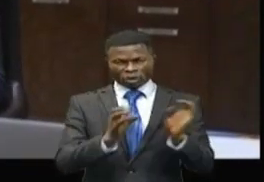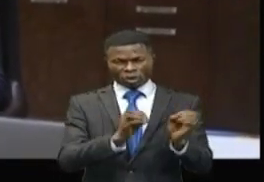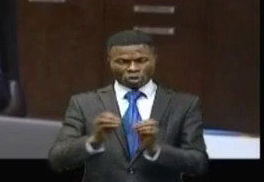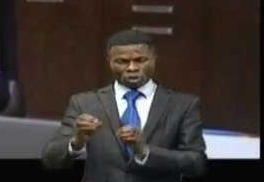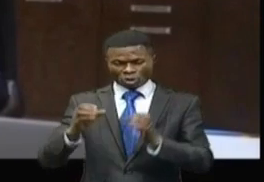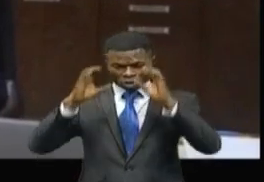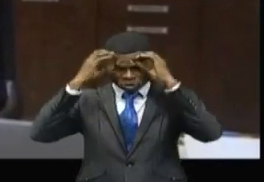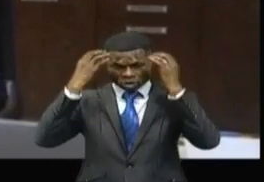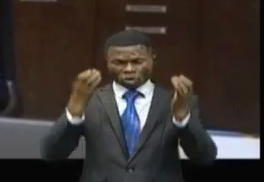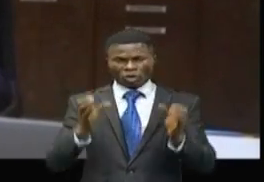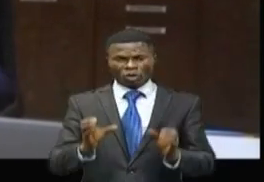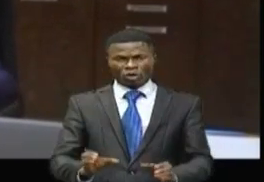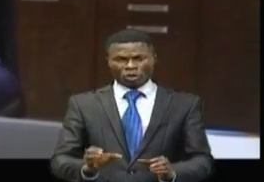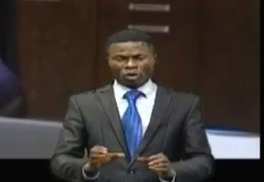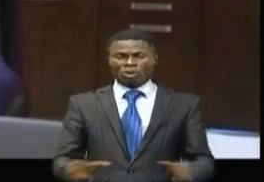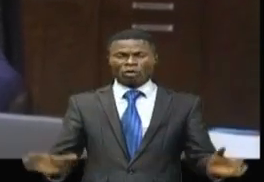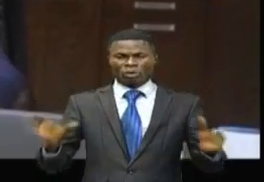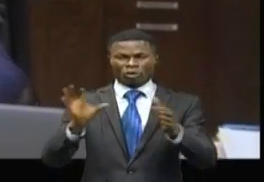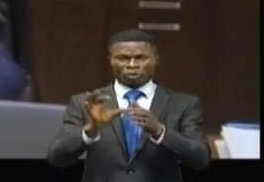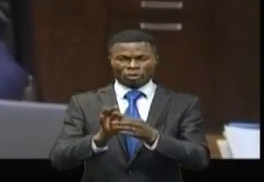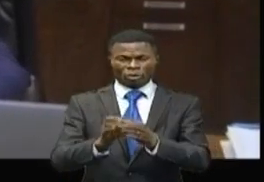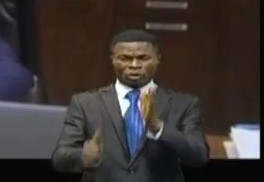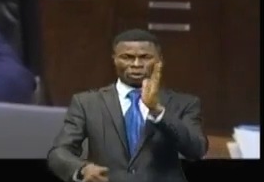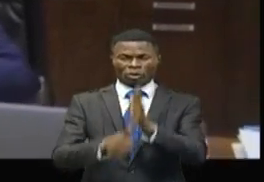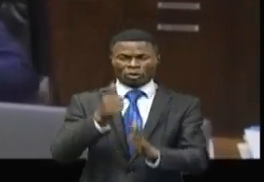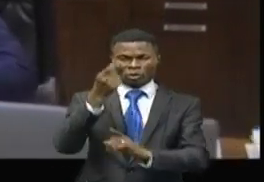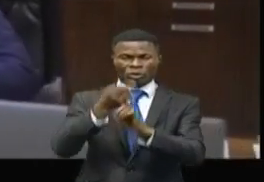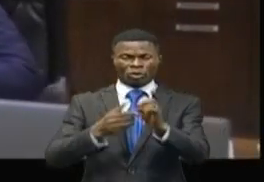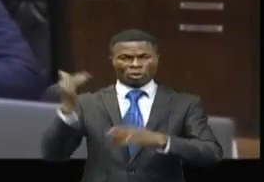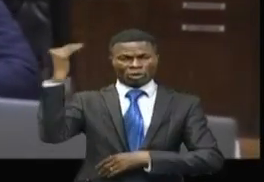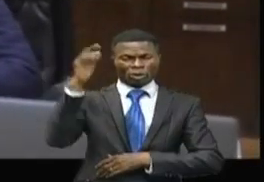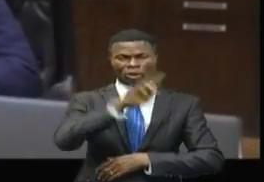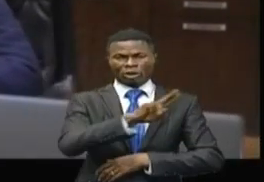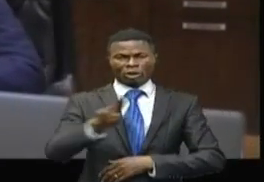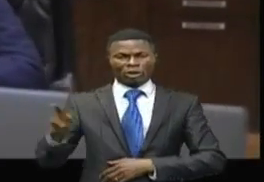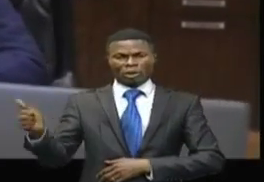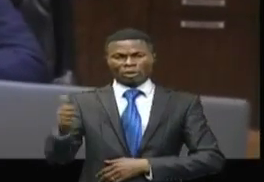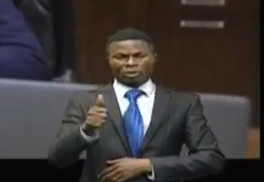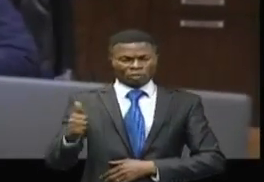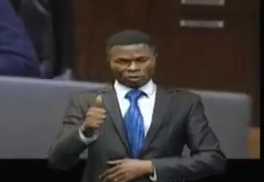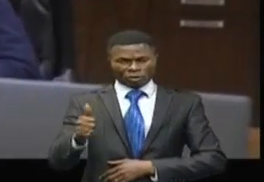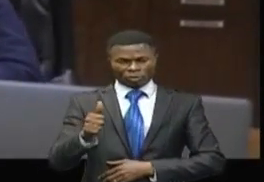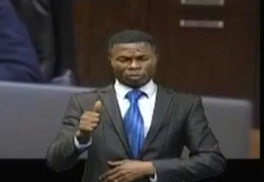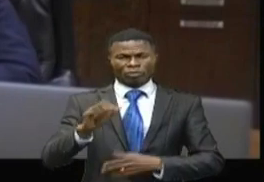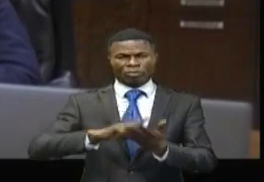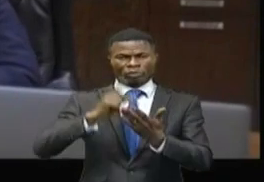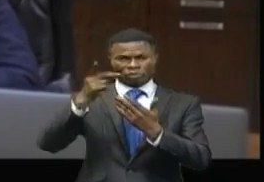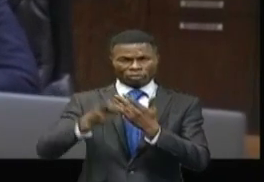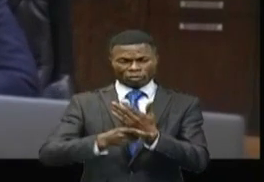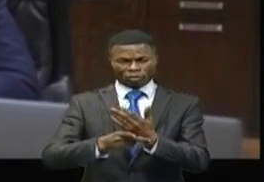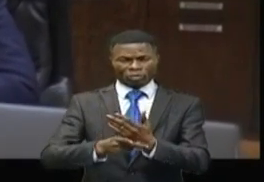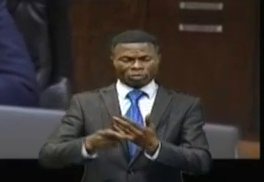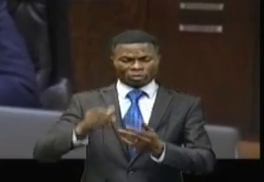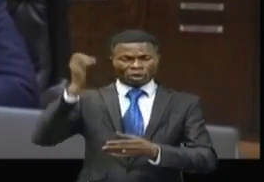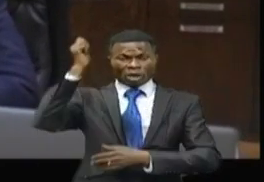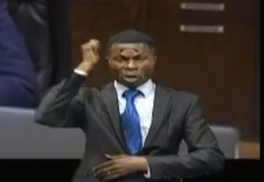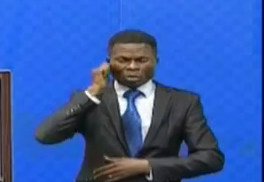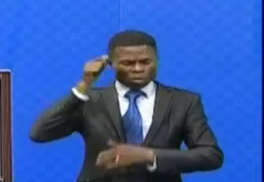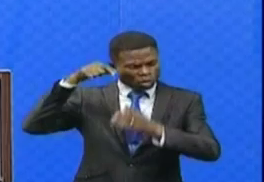amendée consolidé du 11 décembre 2021 relative à la matérialisation du projet port en eaux profondes de banana